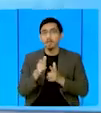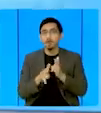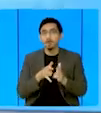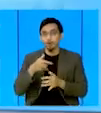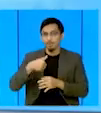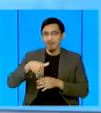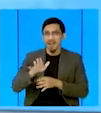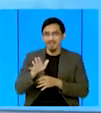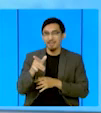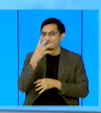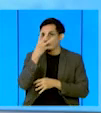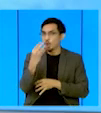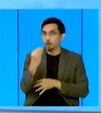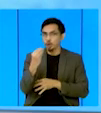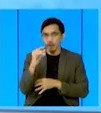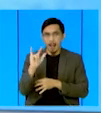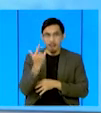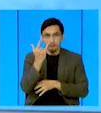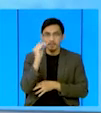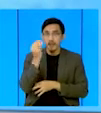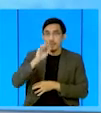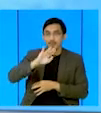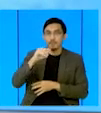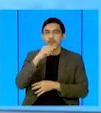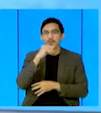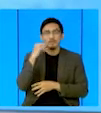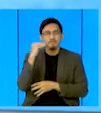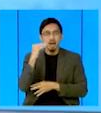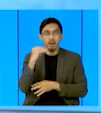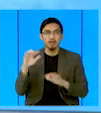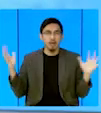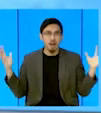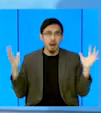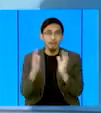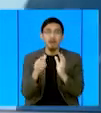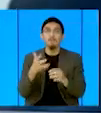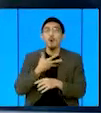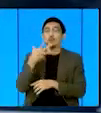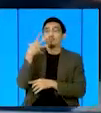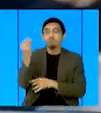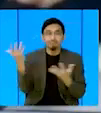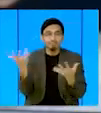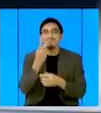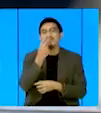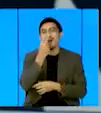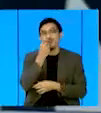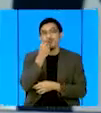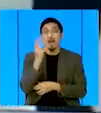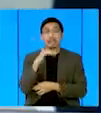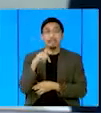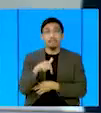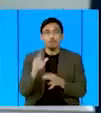Pemirsa, stasiun keberangkatan kereta cepat Wush Halim Jakarta Timur minggu pagi dipadati calon penumpang yang akan mudik maupun liburan ke